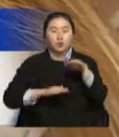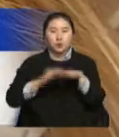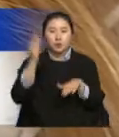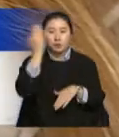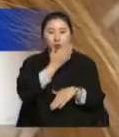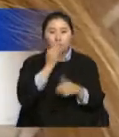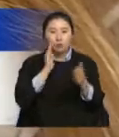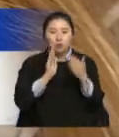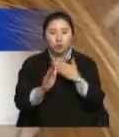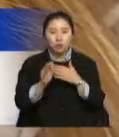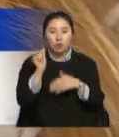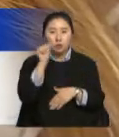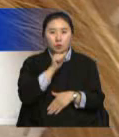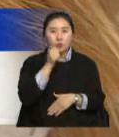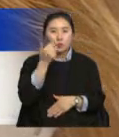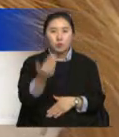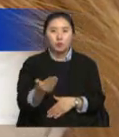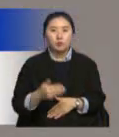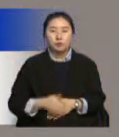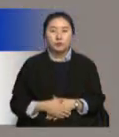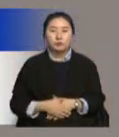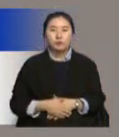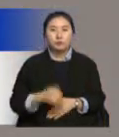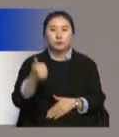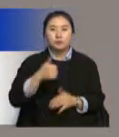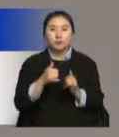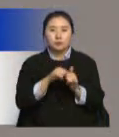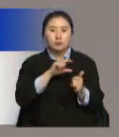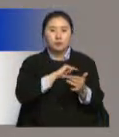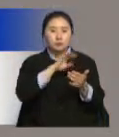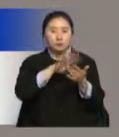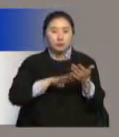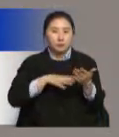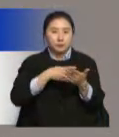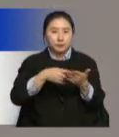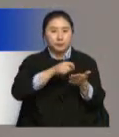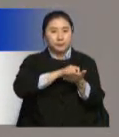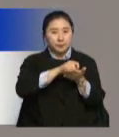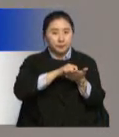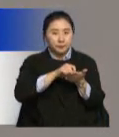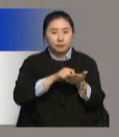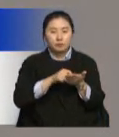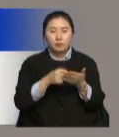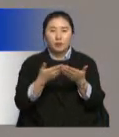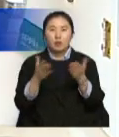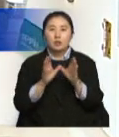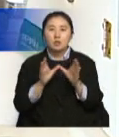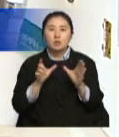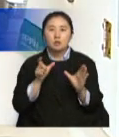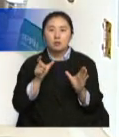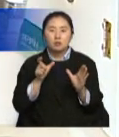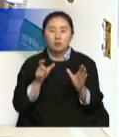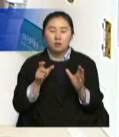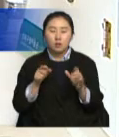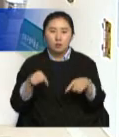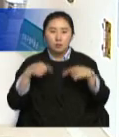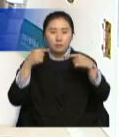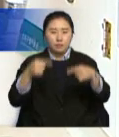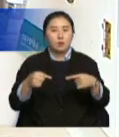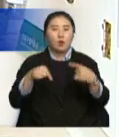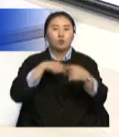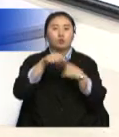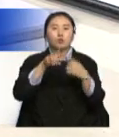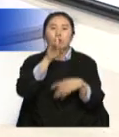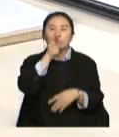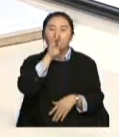후 입장을 안내해드리고 있고요. 방문자 명단 작성, 그리고 단체 입장 및 전시 해설은 현재